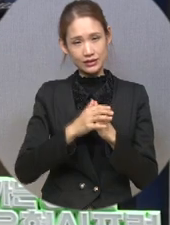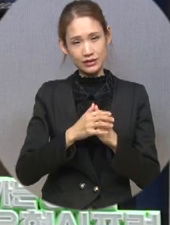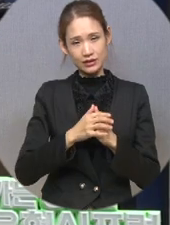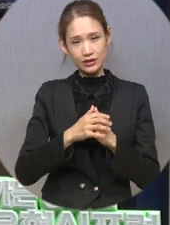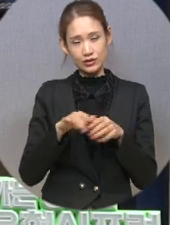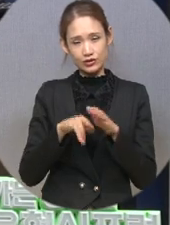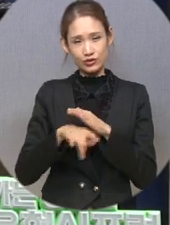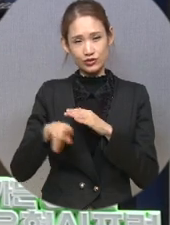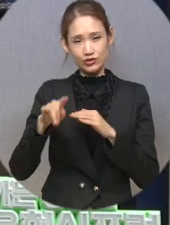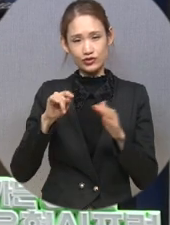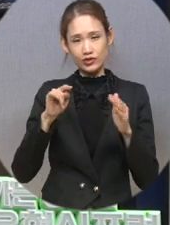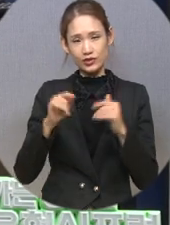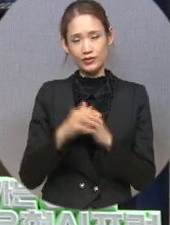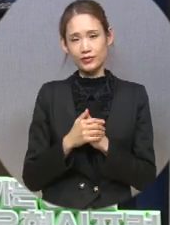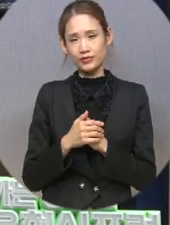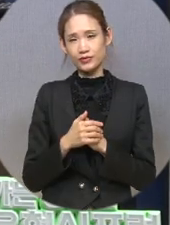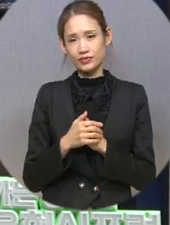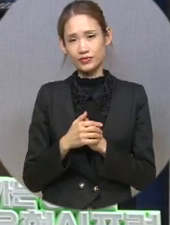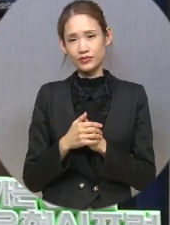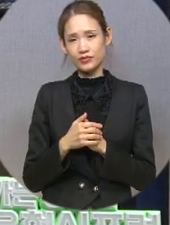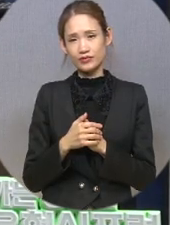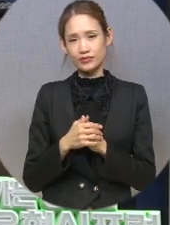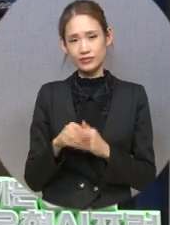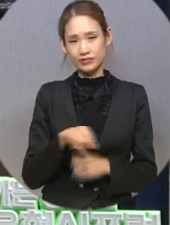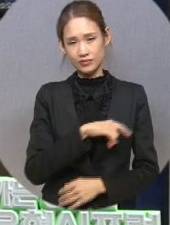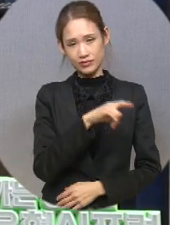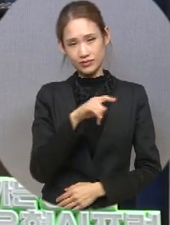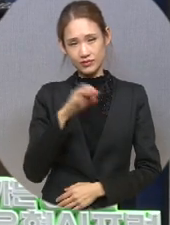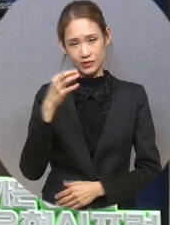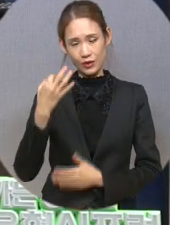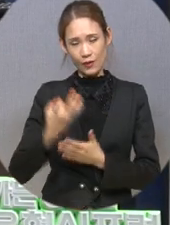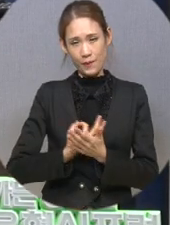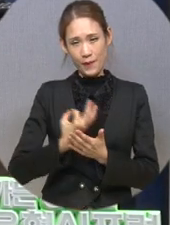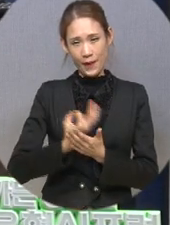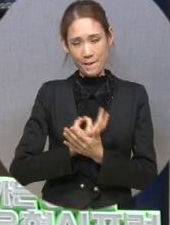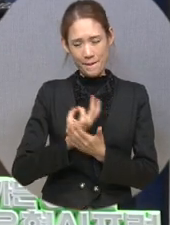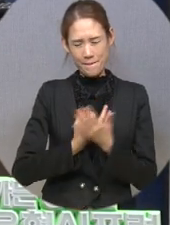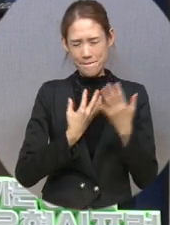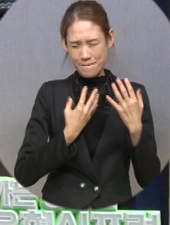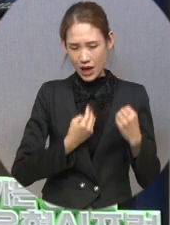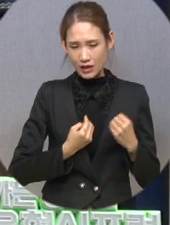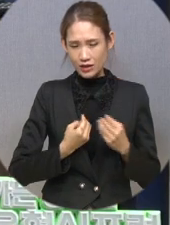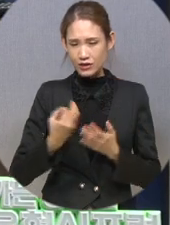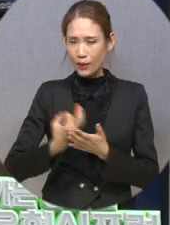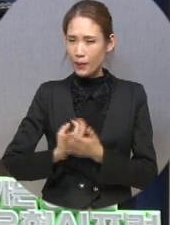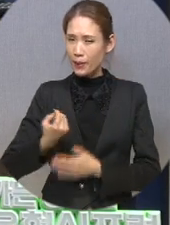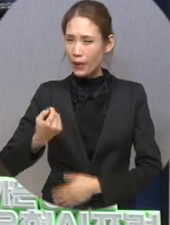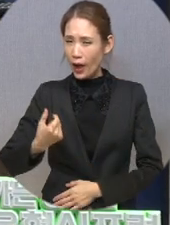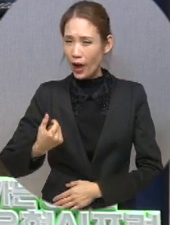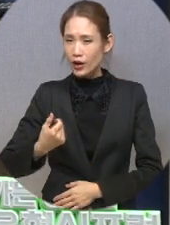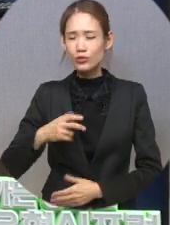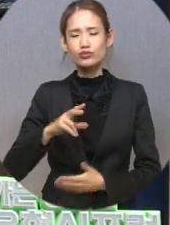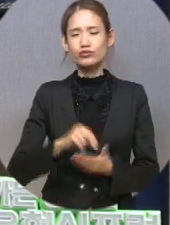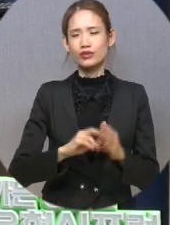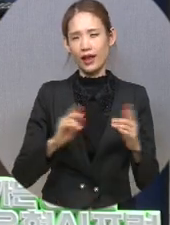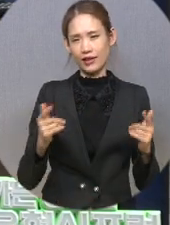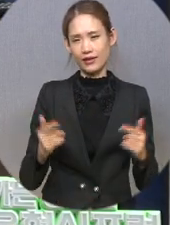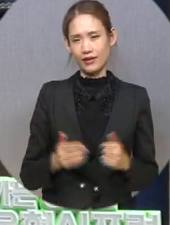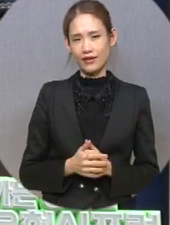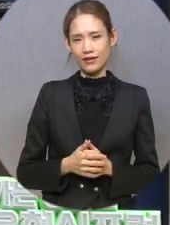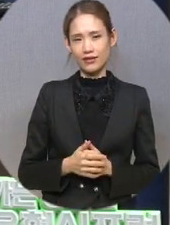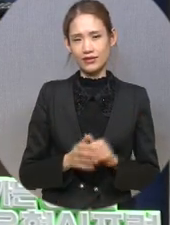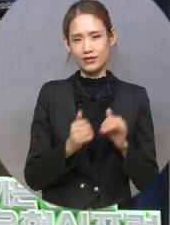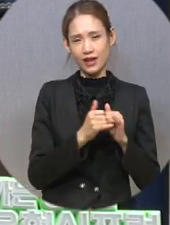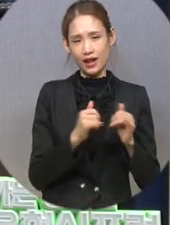합니다. 왜냐하면 그들이 돈을 많이 벌고 적게 벌고 이 문제가 아니라 사람으로부터